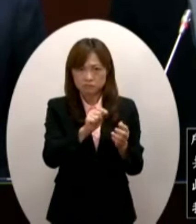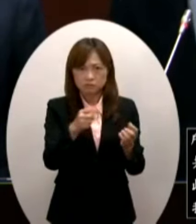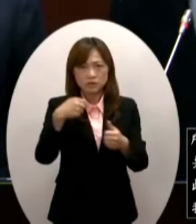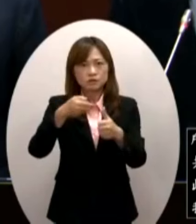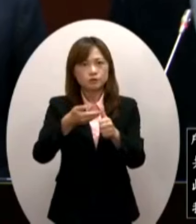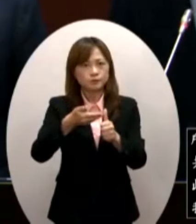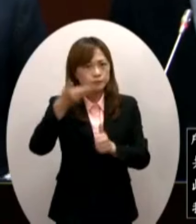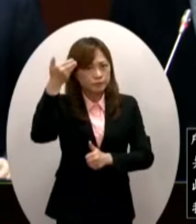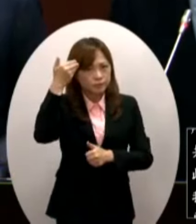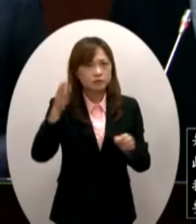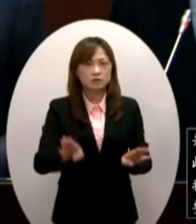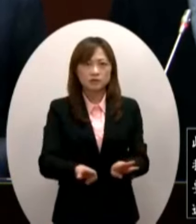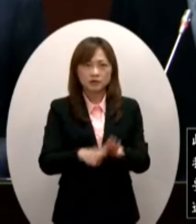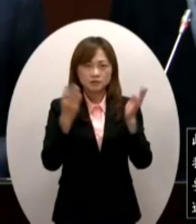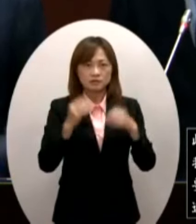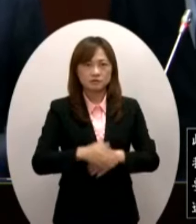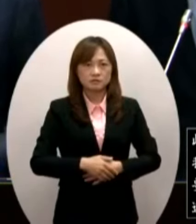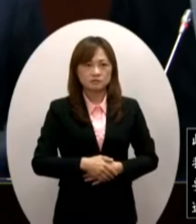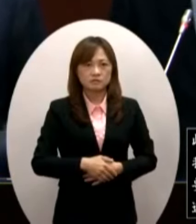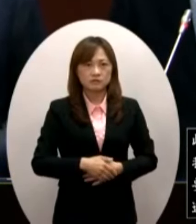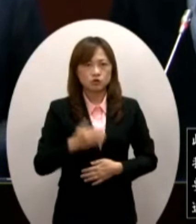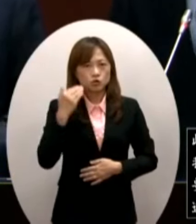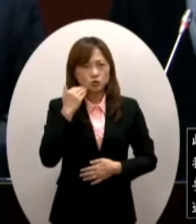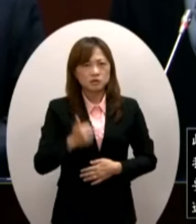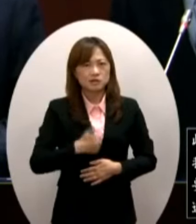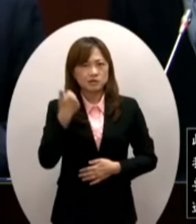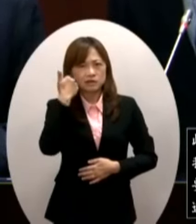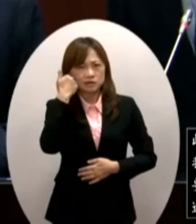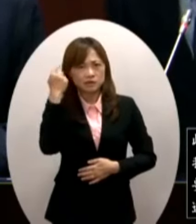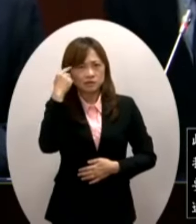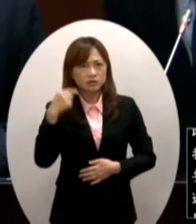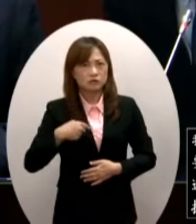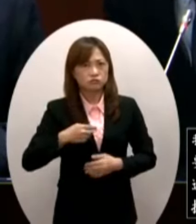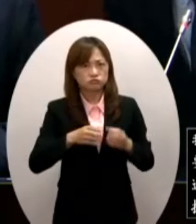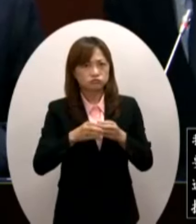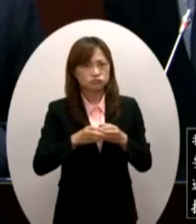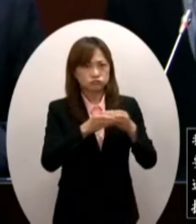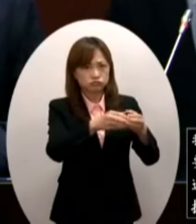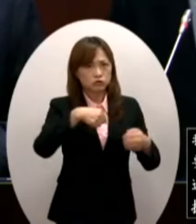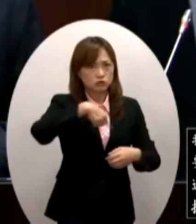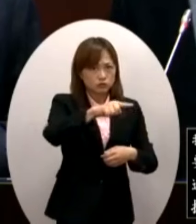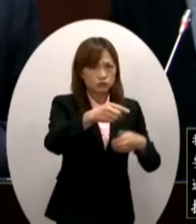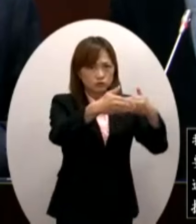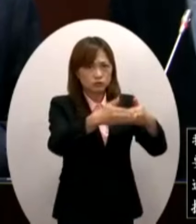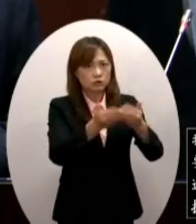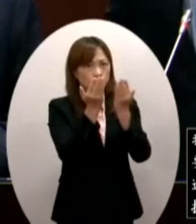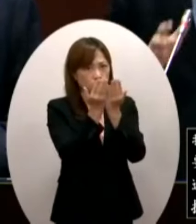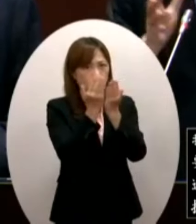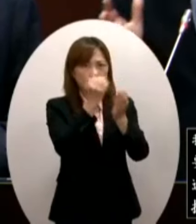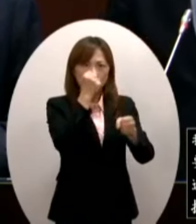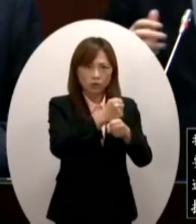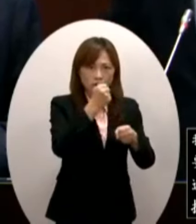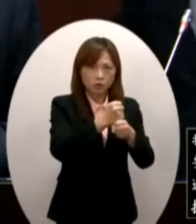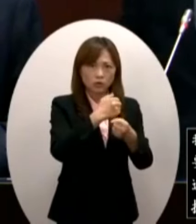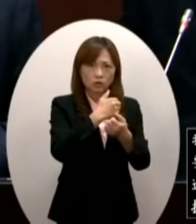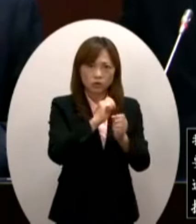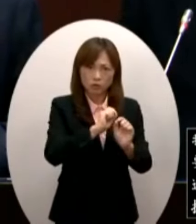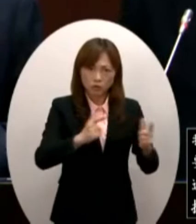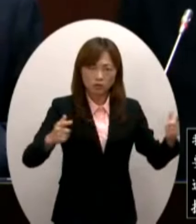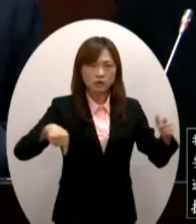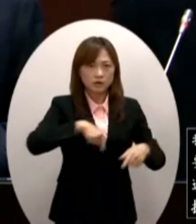程来提升，让有意赴中国大陆或受到中国大陆求学就业的人啊，他们有这个课